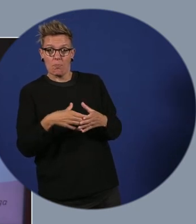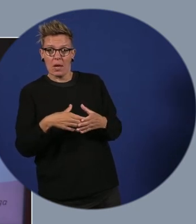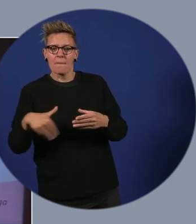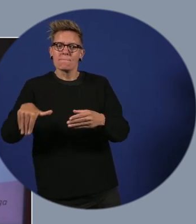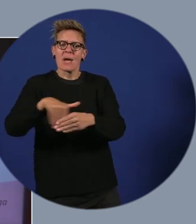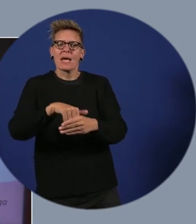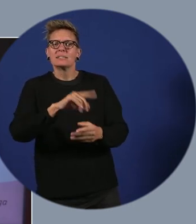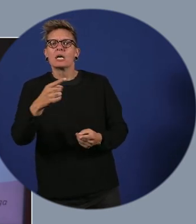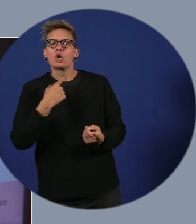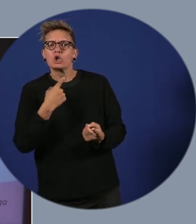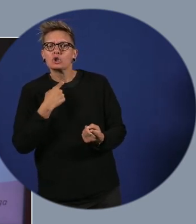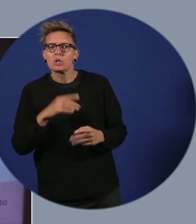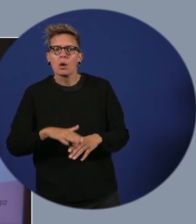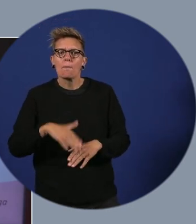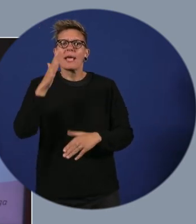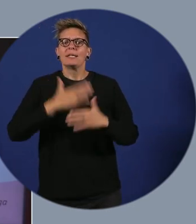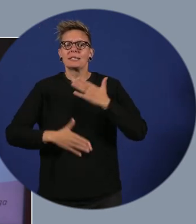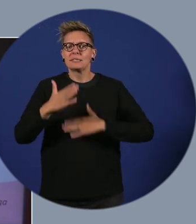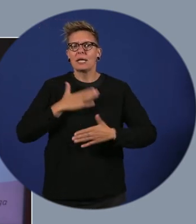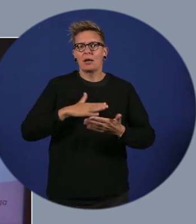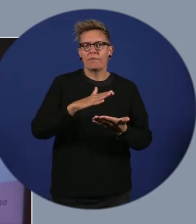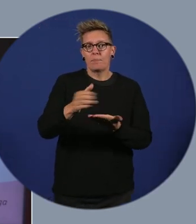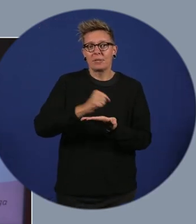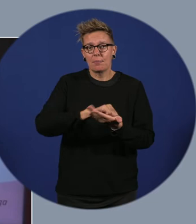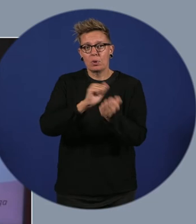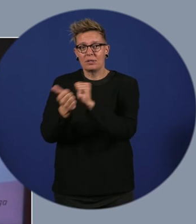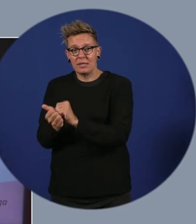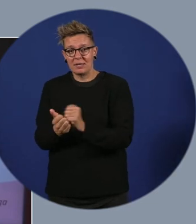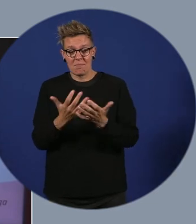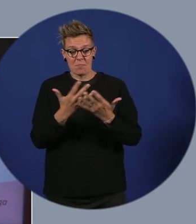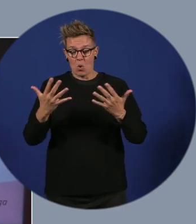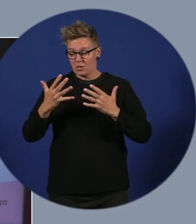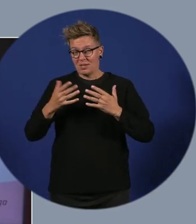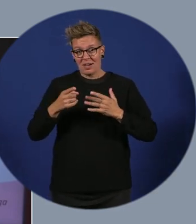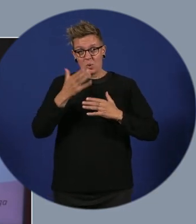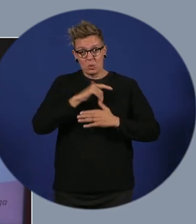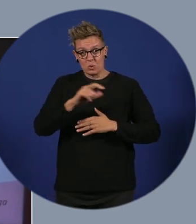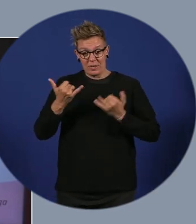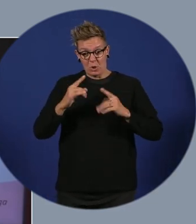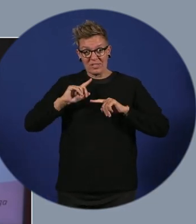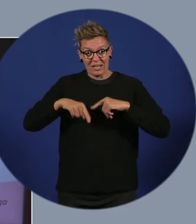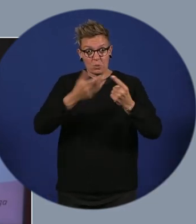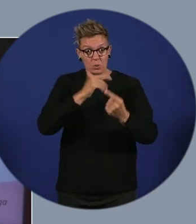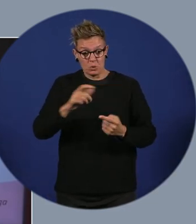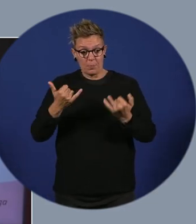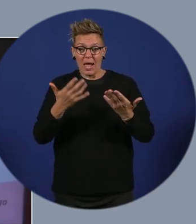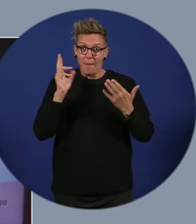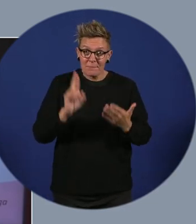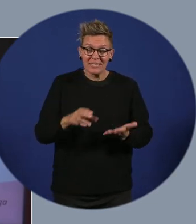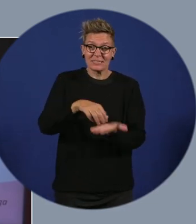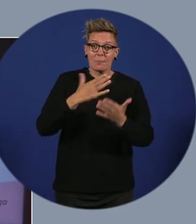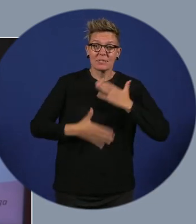är partipolitiskt intresserade. Generationen av unga idag är samhällsintresserade, men vi måste också ge dem möjligheten